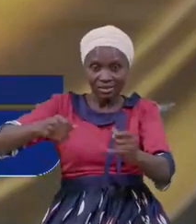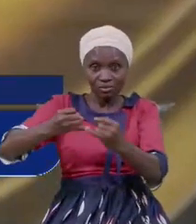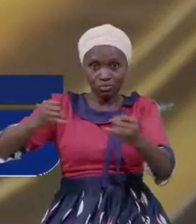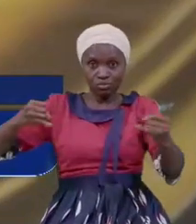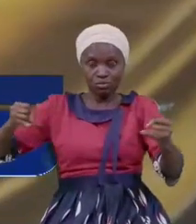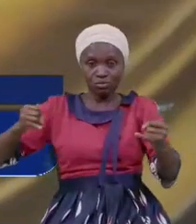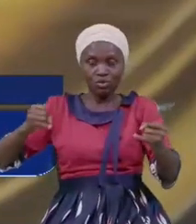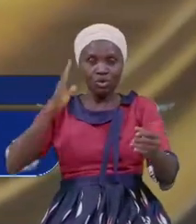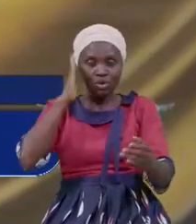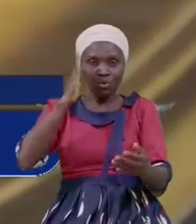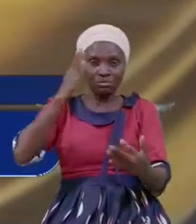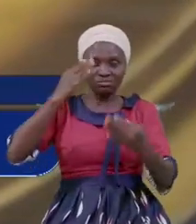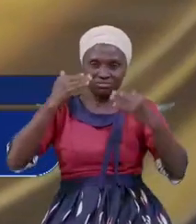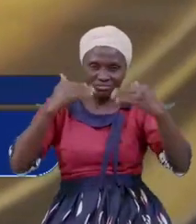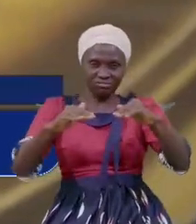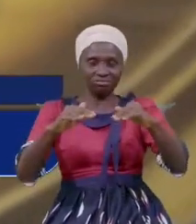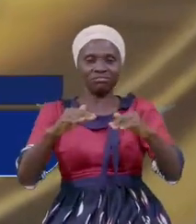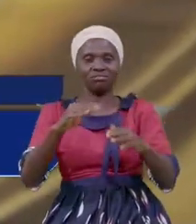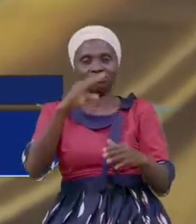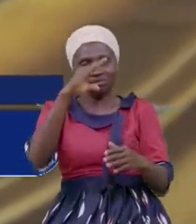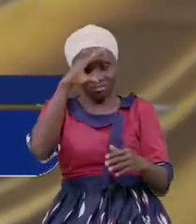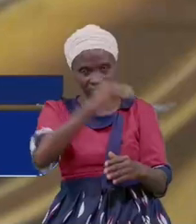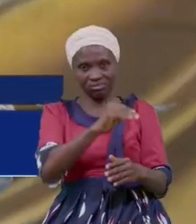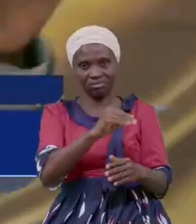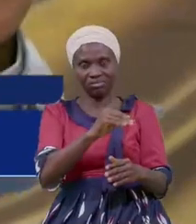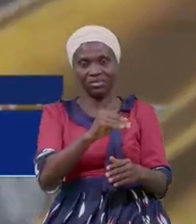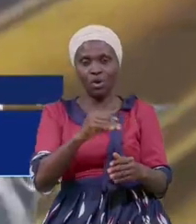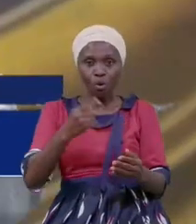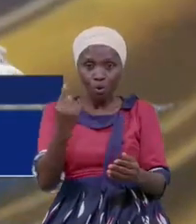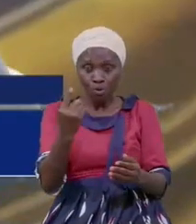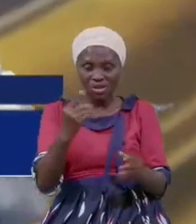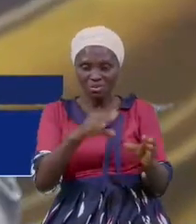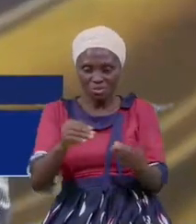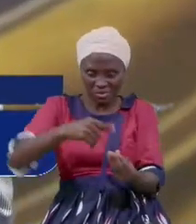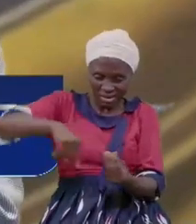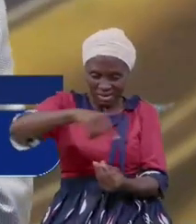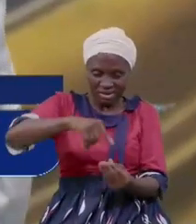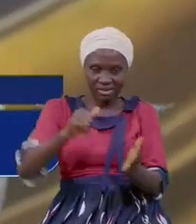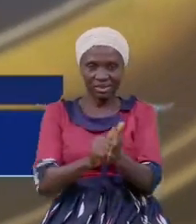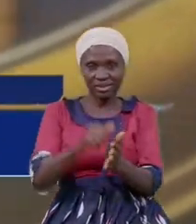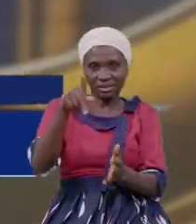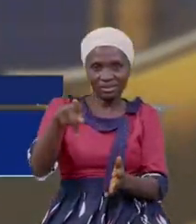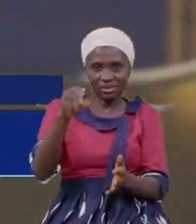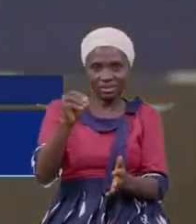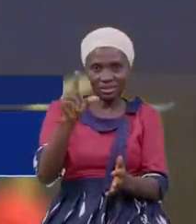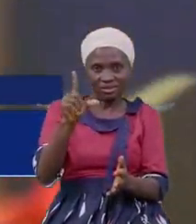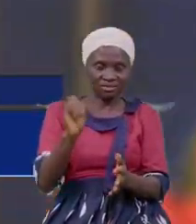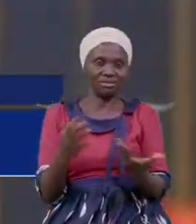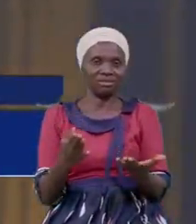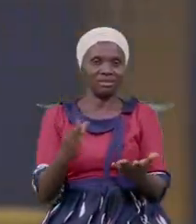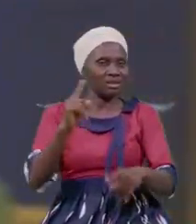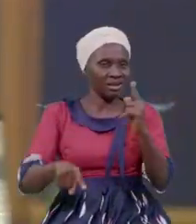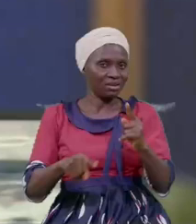ce n'est ce n'est qu'autour de la au cour du rayon de la chaîne qu'il bougeait au-delà il ne pouvait